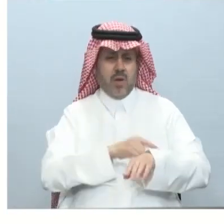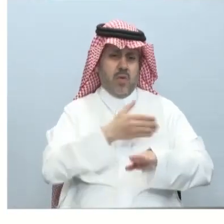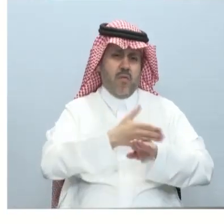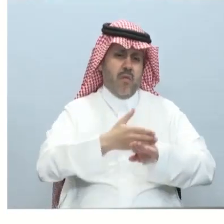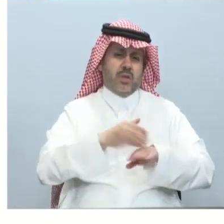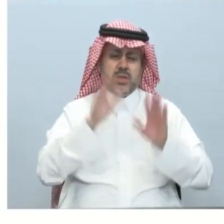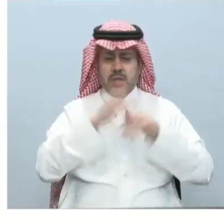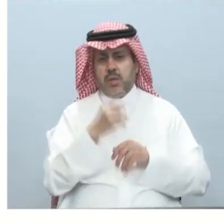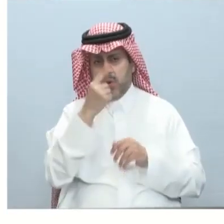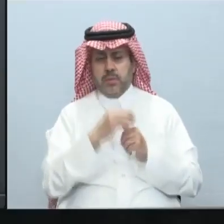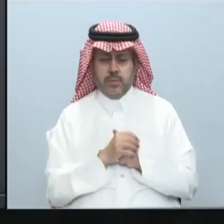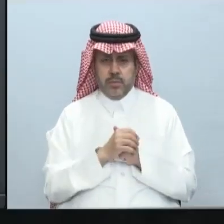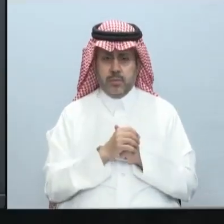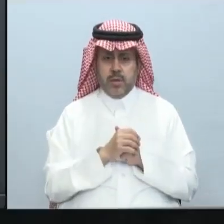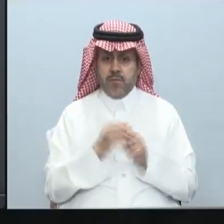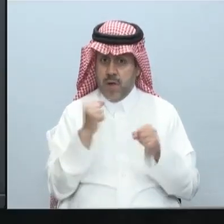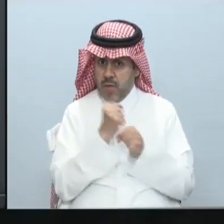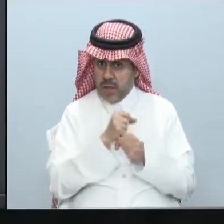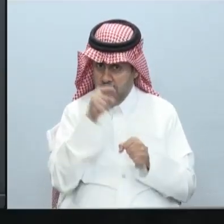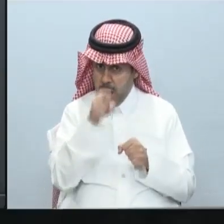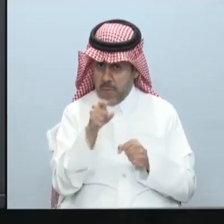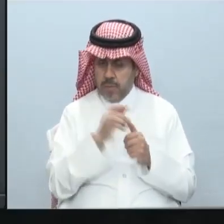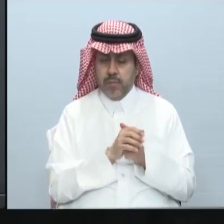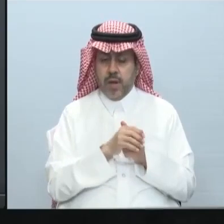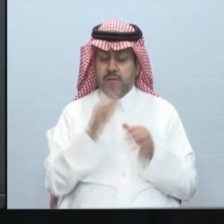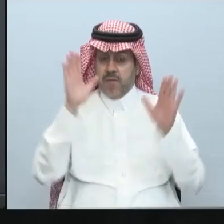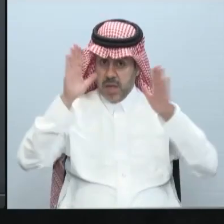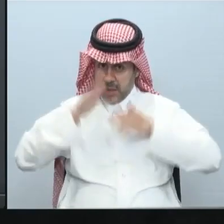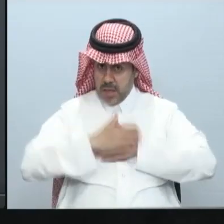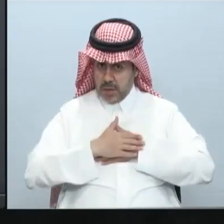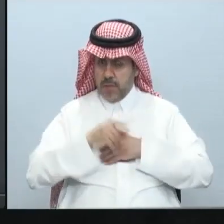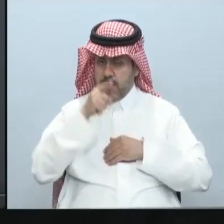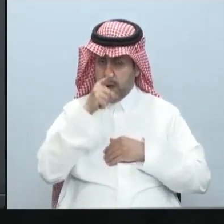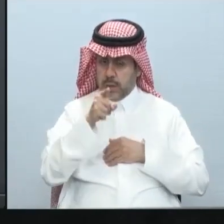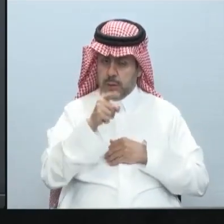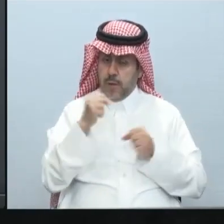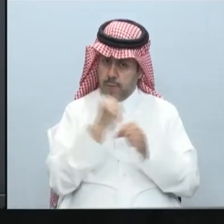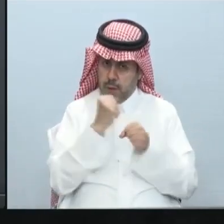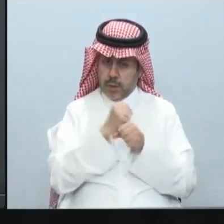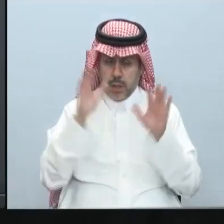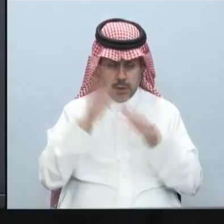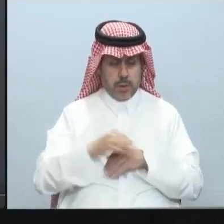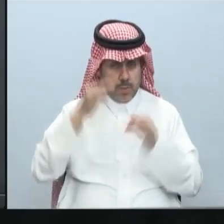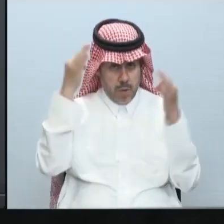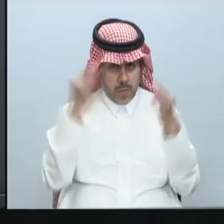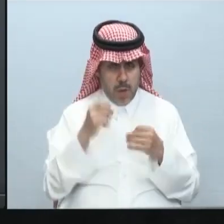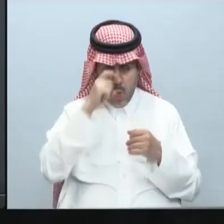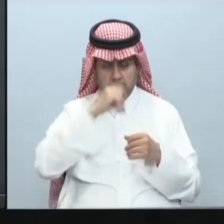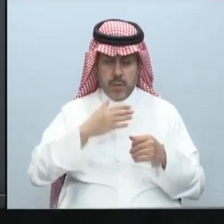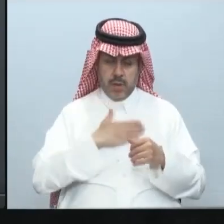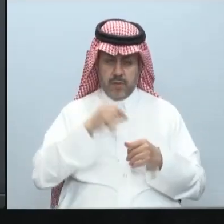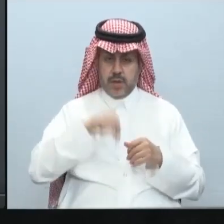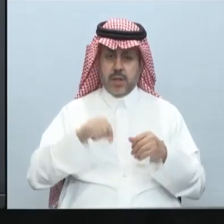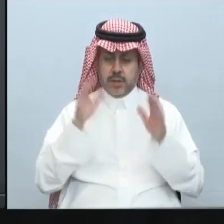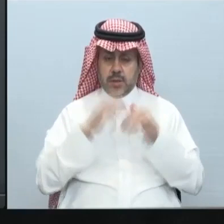حق من حقوقها فاذا حققت هذا الامر في صلاتك فانت اديت الحق الواجب عليك في